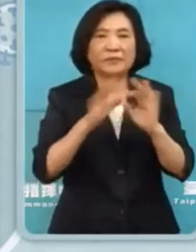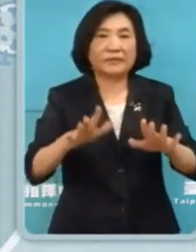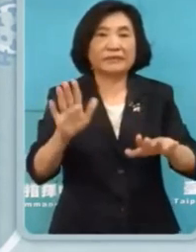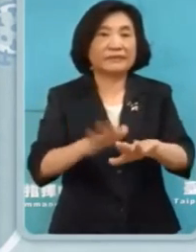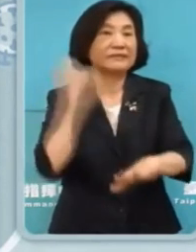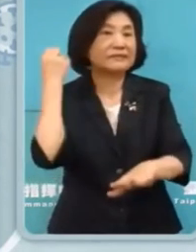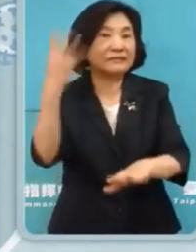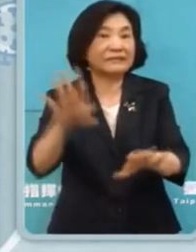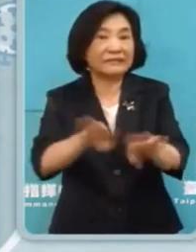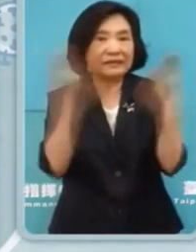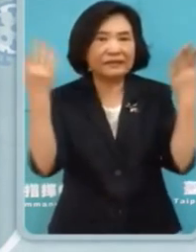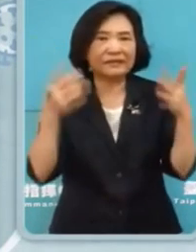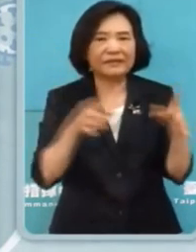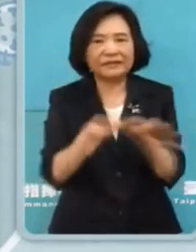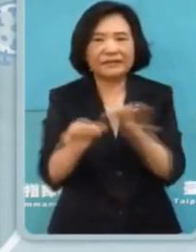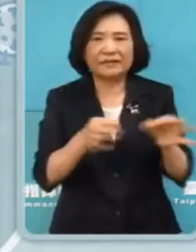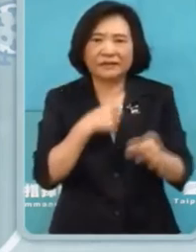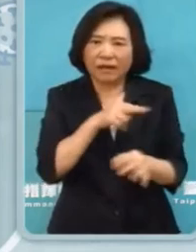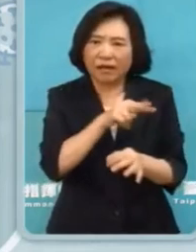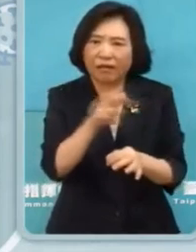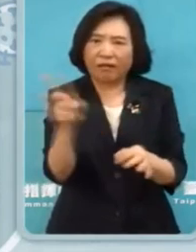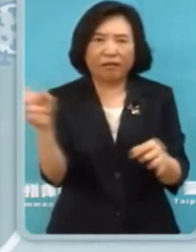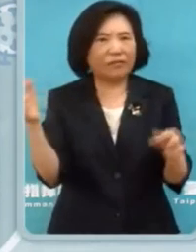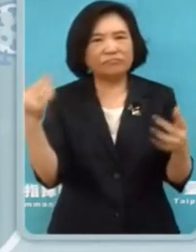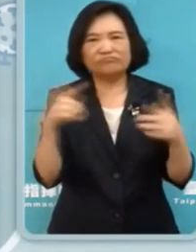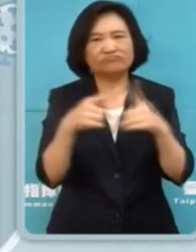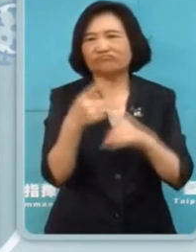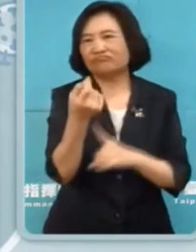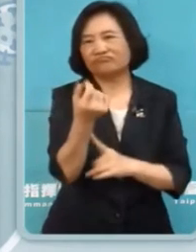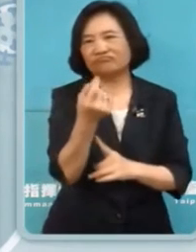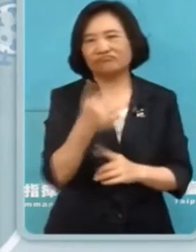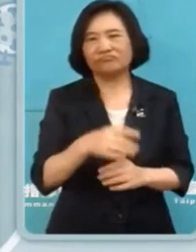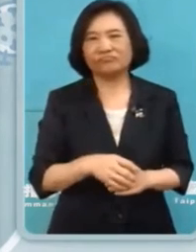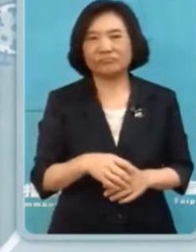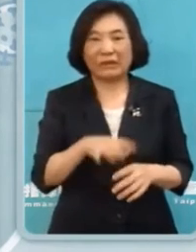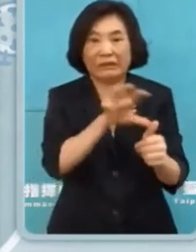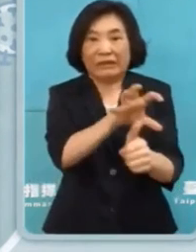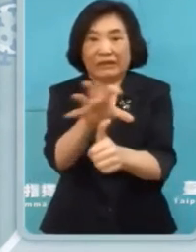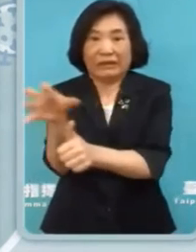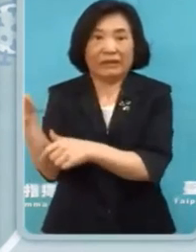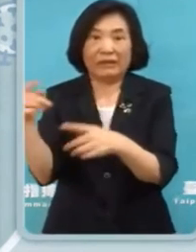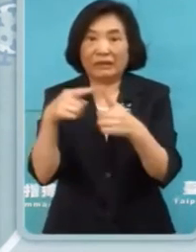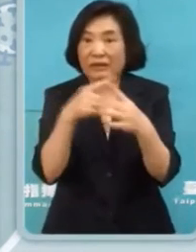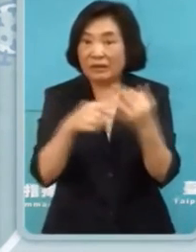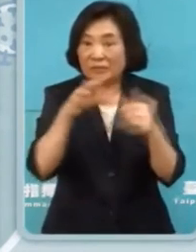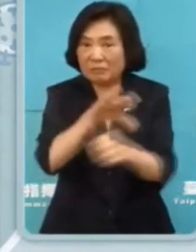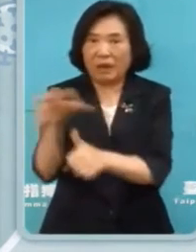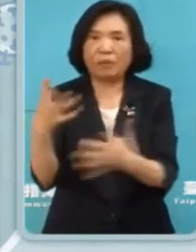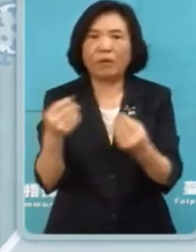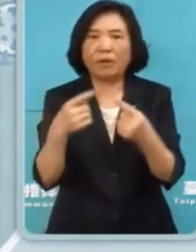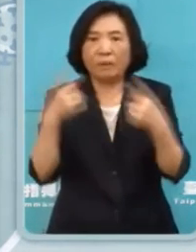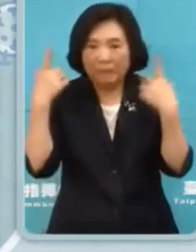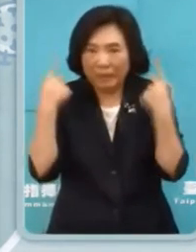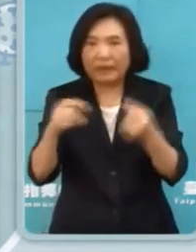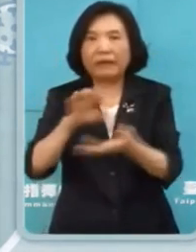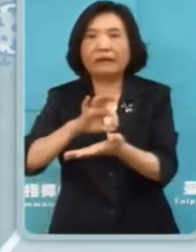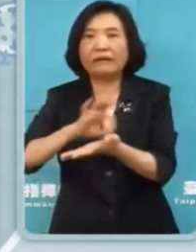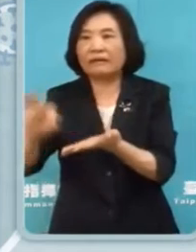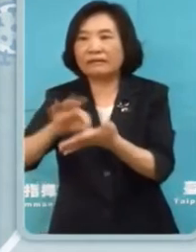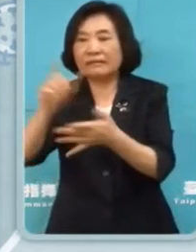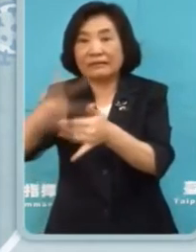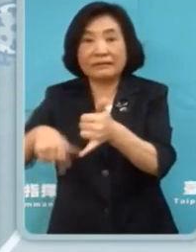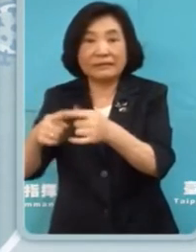开市，你知道其实生意也不是很好了，所以不用特别去限制人流，你知道这个人流都已经降到原